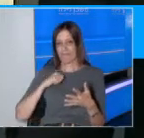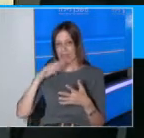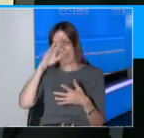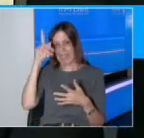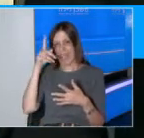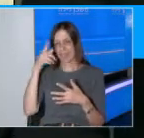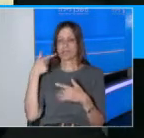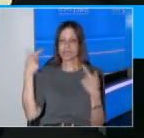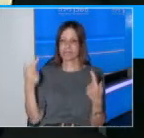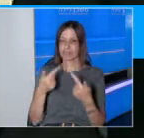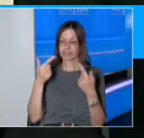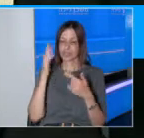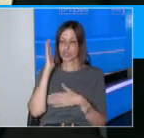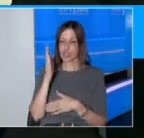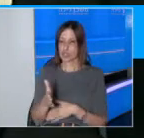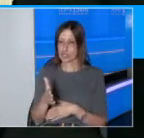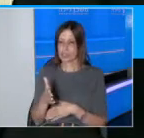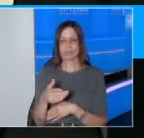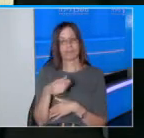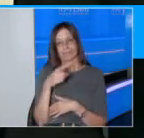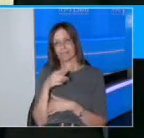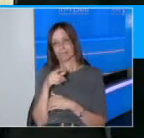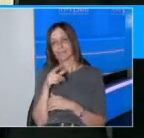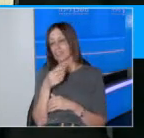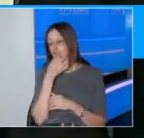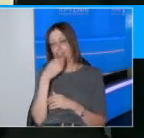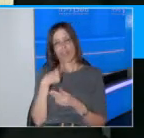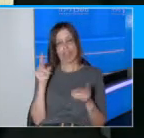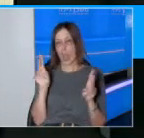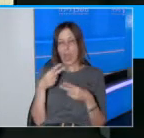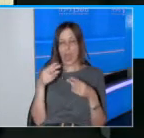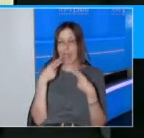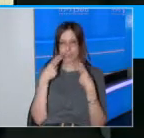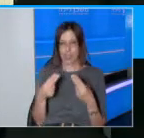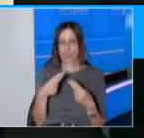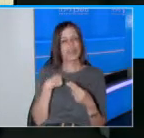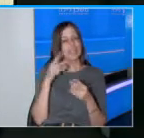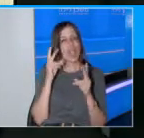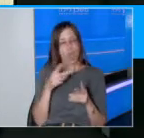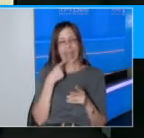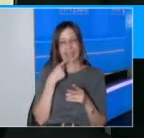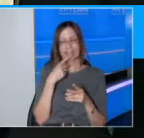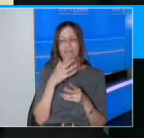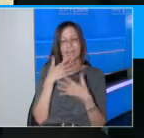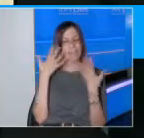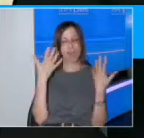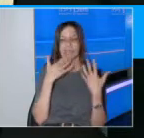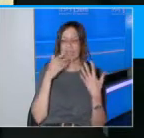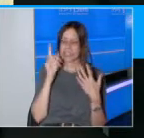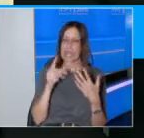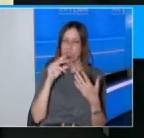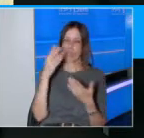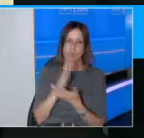להתעמת איתה באופן ישיר? זאת כמובן שאלה שאני לא יכול לענות עליה, אבל אני יכול לענות עליך שאין ספק שישראל צריכה להיות